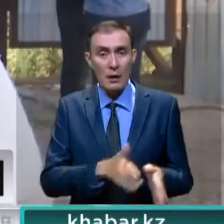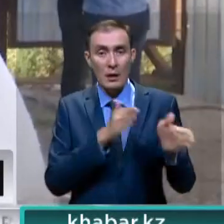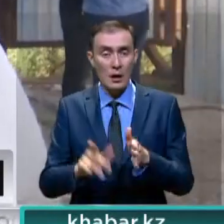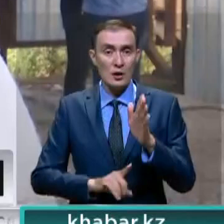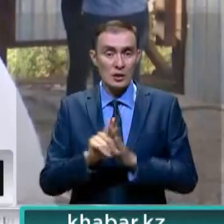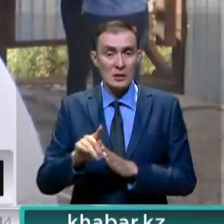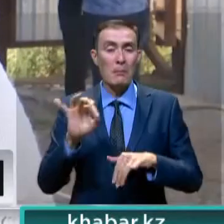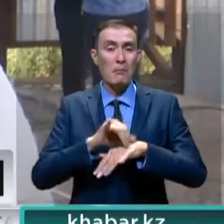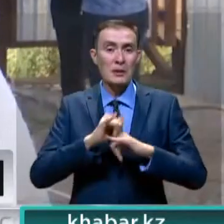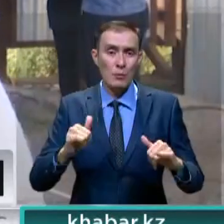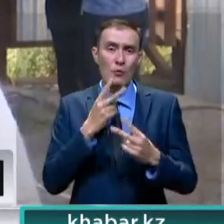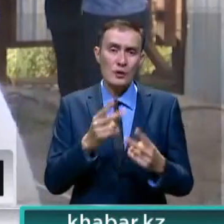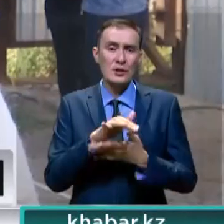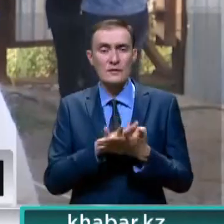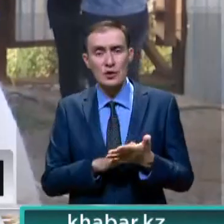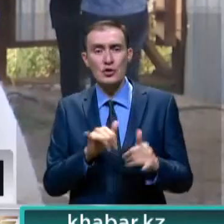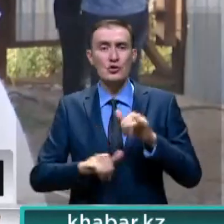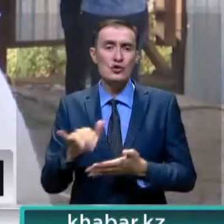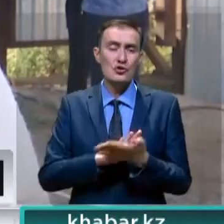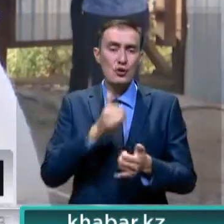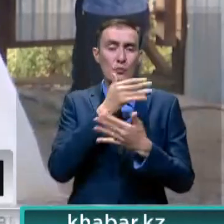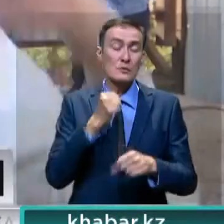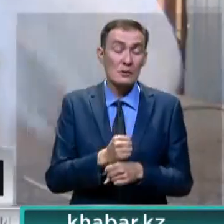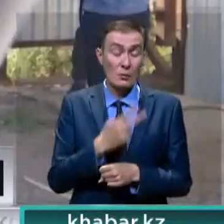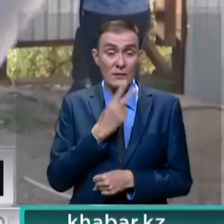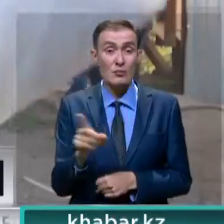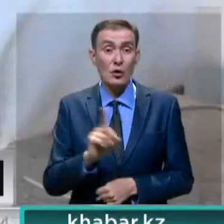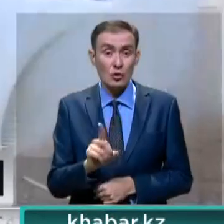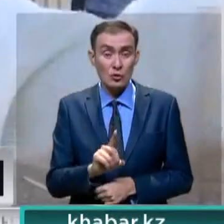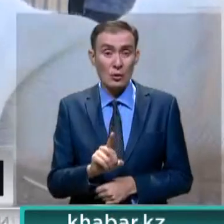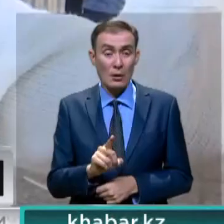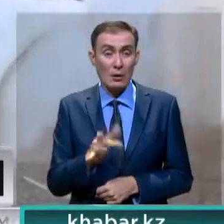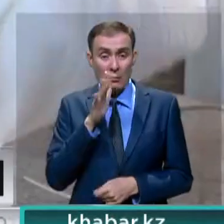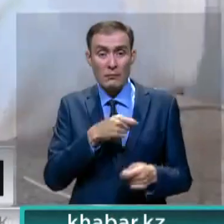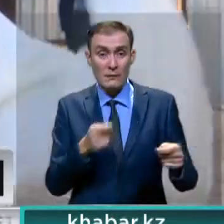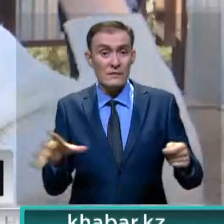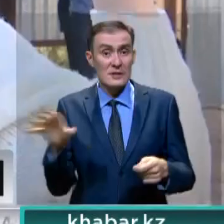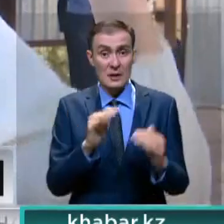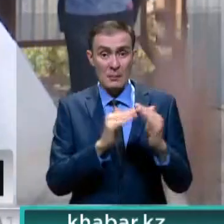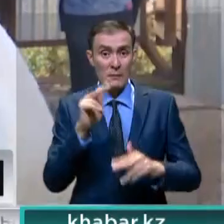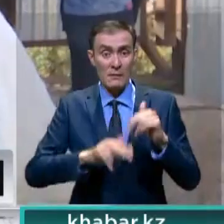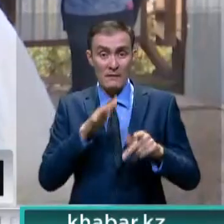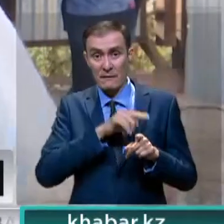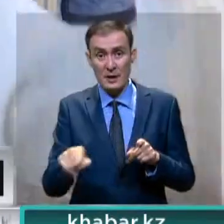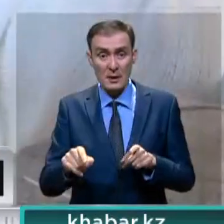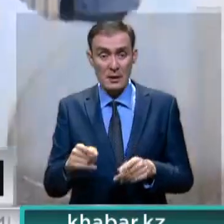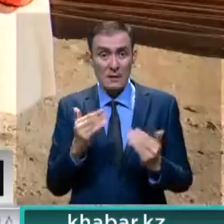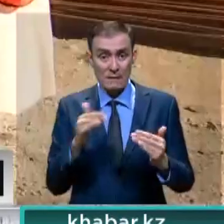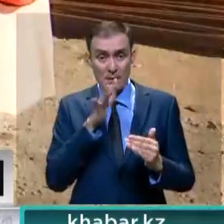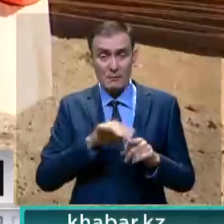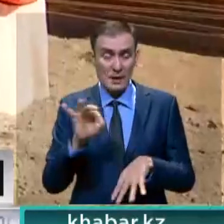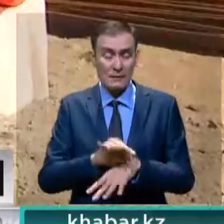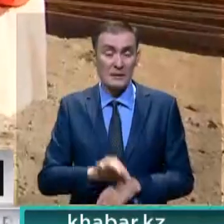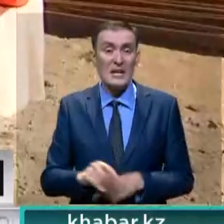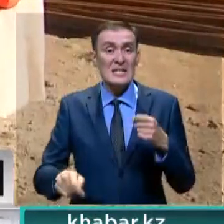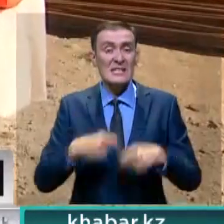началась пандемия. Ой, извините, пандемия, мы ничего не можем делать. Хотя мы видим, что вот в округе все дома построены именно в период пандемии.